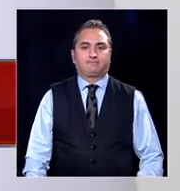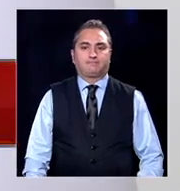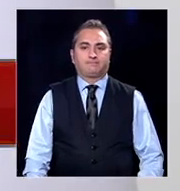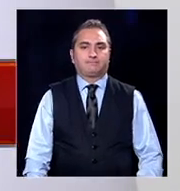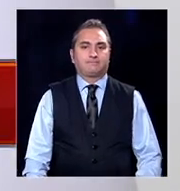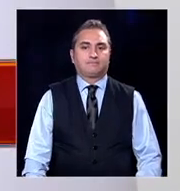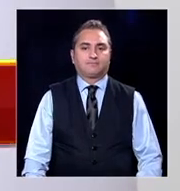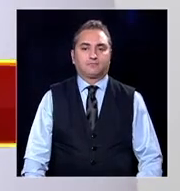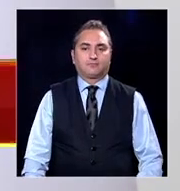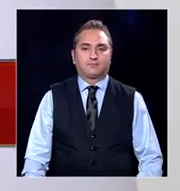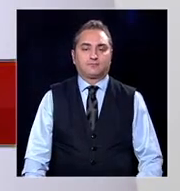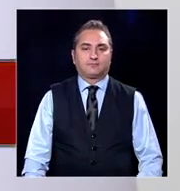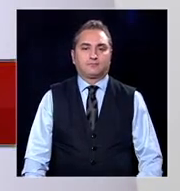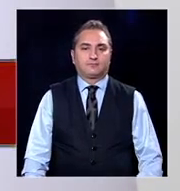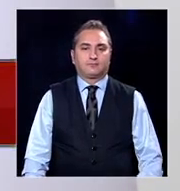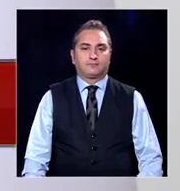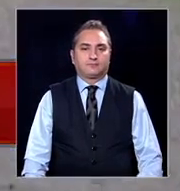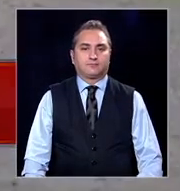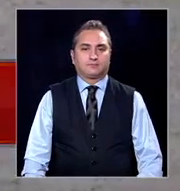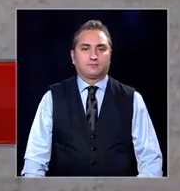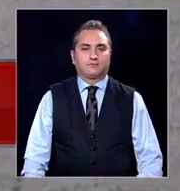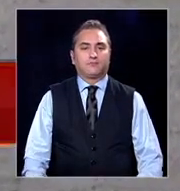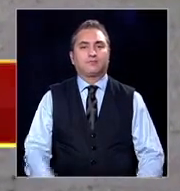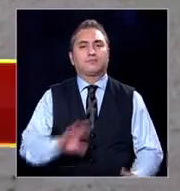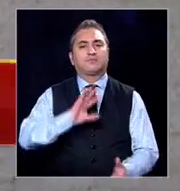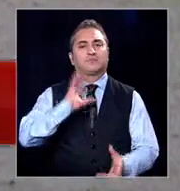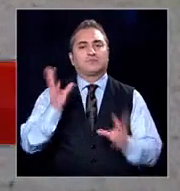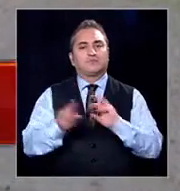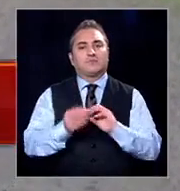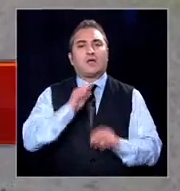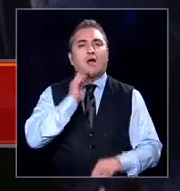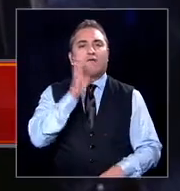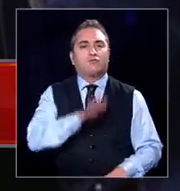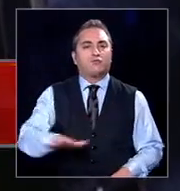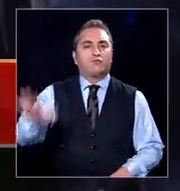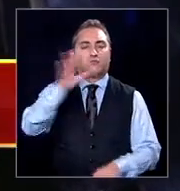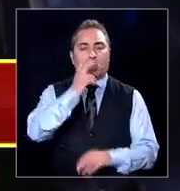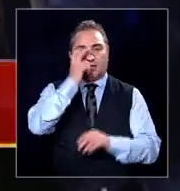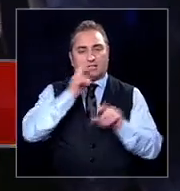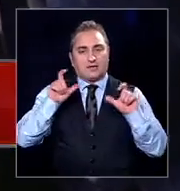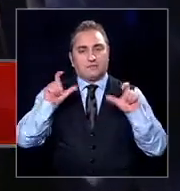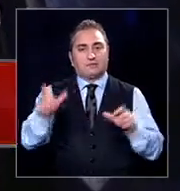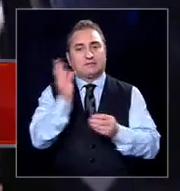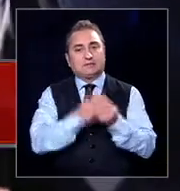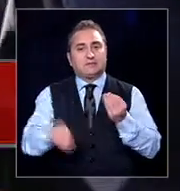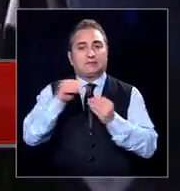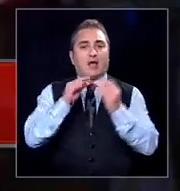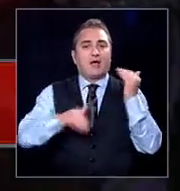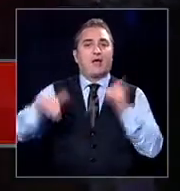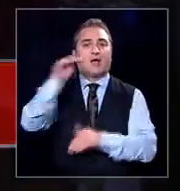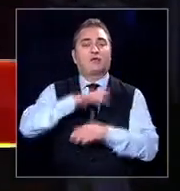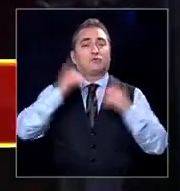karantina önlemlerini uygulamaya koymuş bulunmaktayız. Tüm Avrupa'yı tedbirlerin artırılması konusunda daha fazlasını yapın